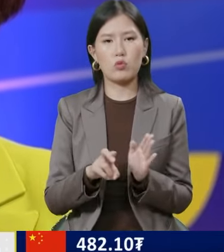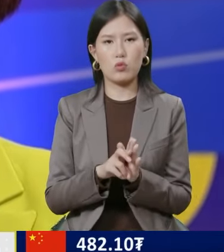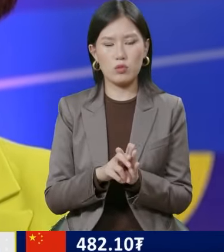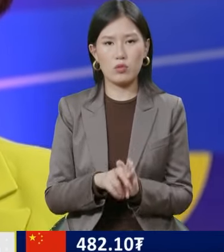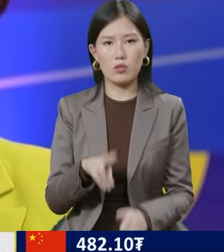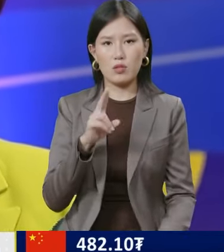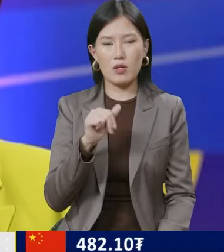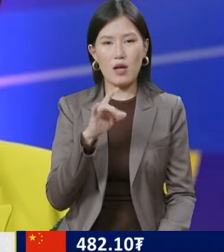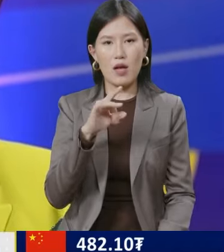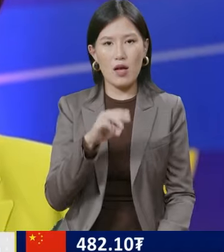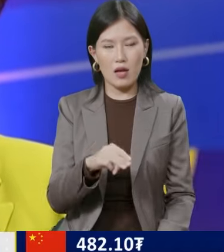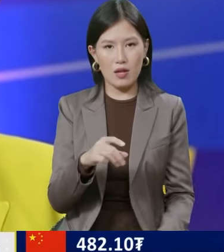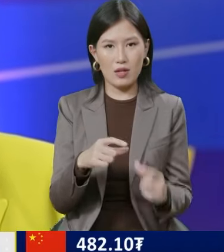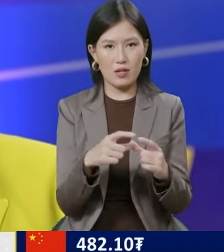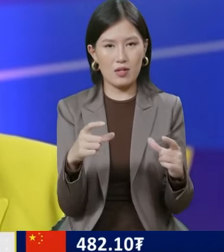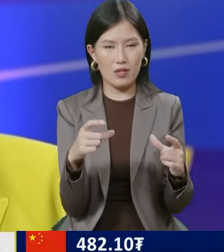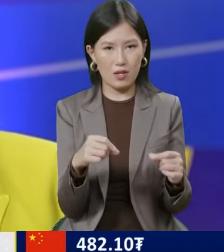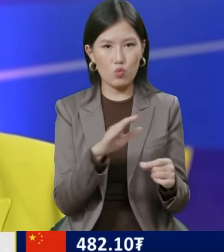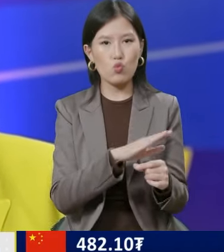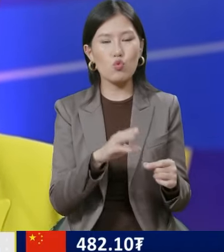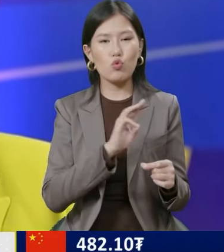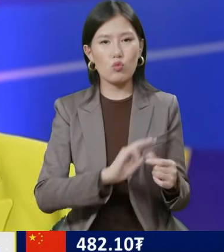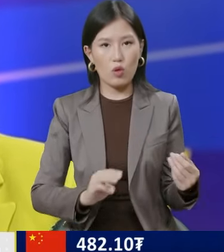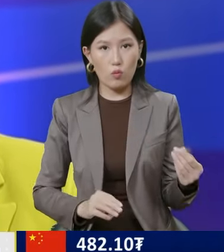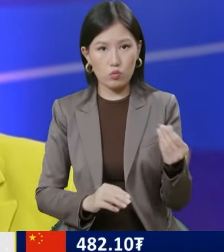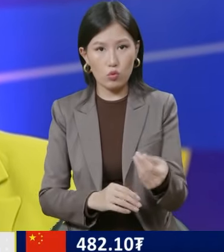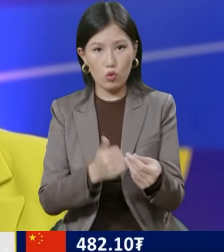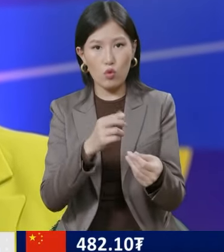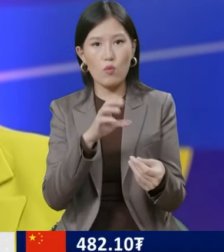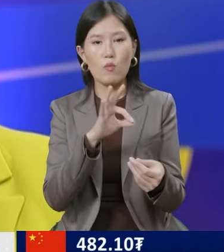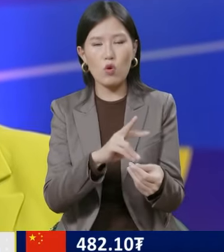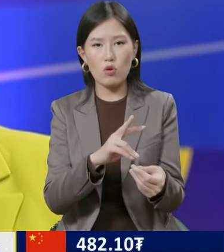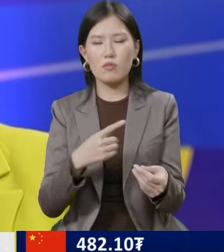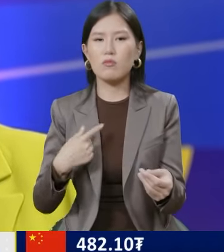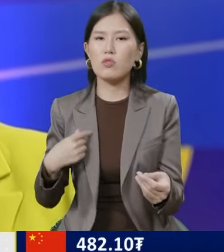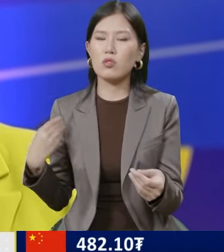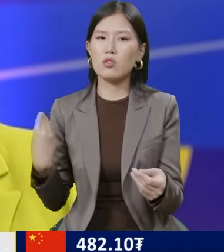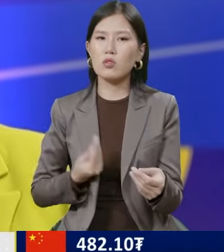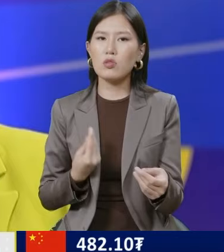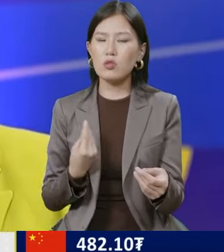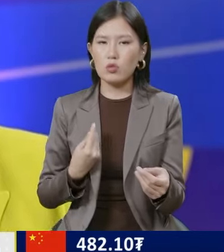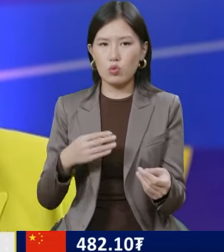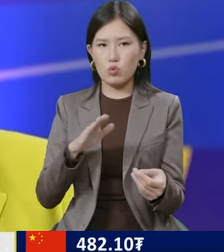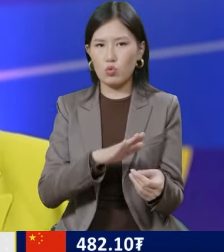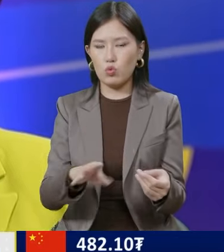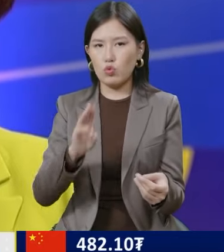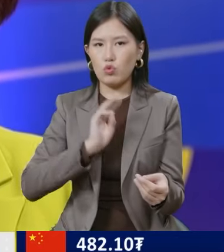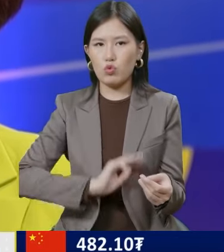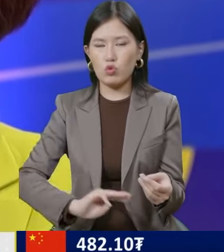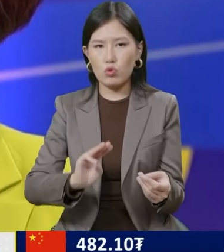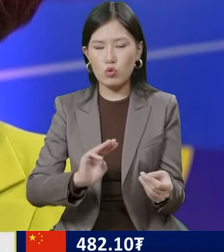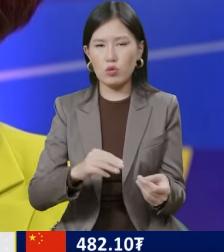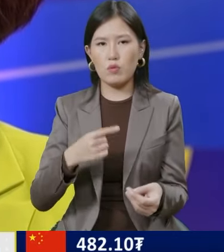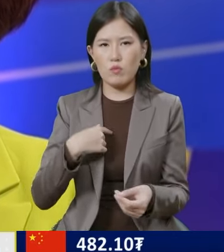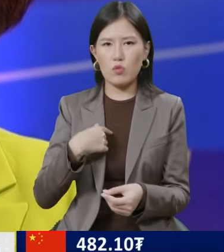энэ картыг одоо гаргаад ирвэл ахмадууд би жишээлбэл одоо хүүхдүүдтэй зориулаад ямар нэгэн